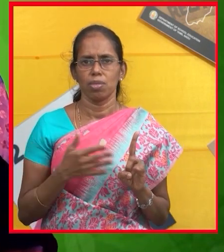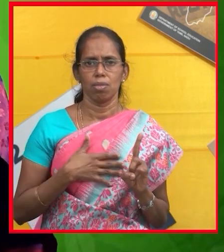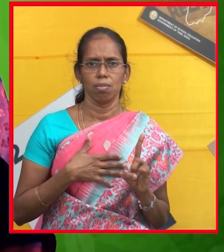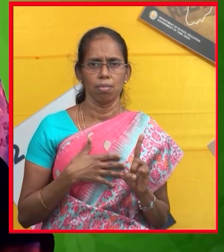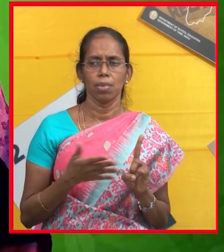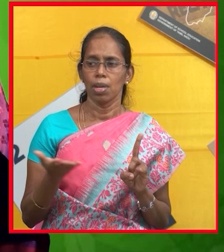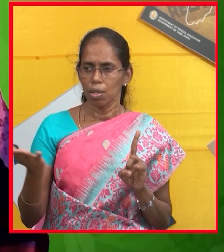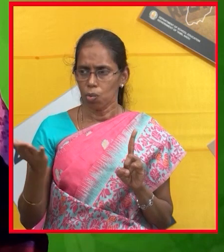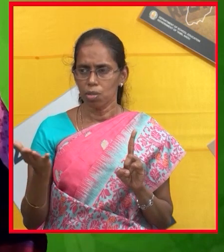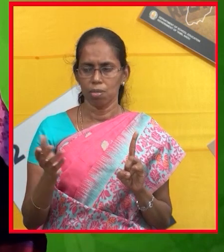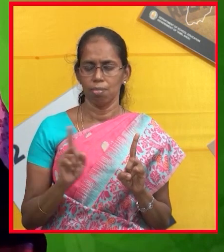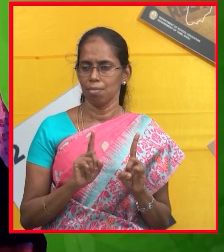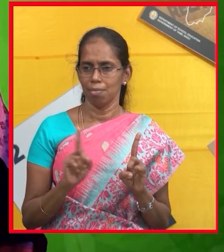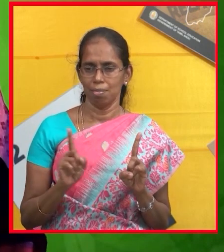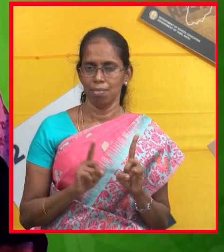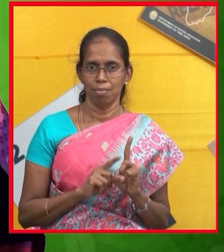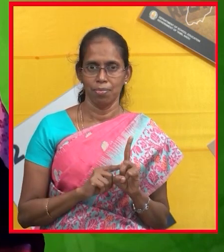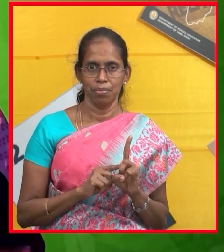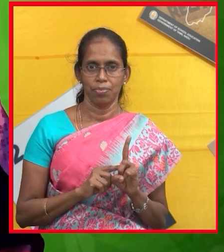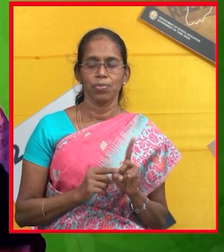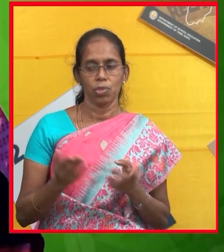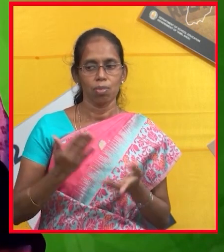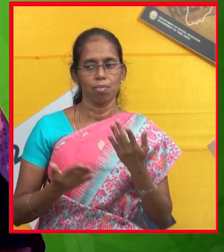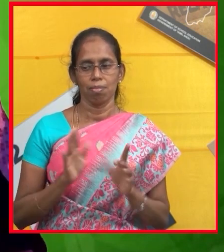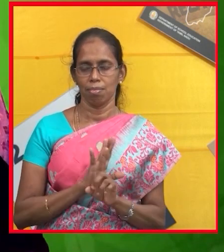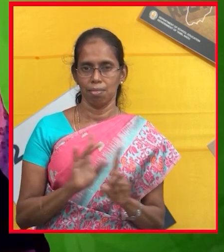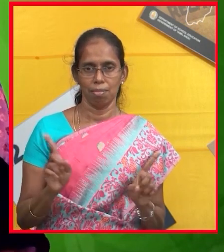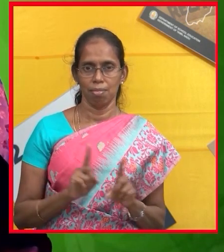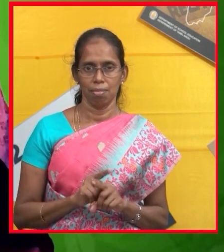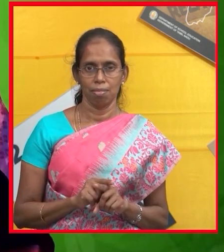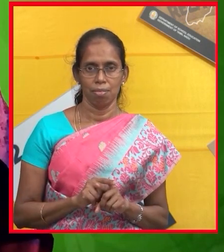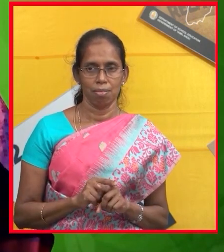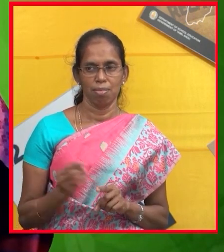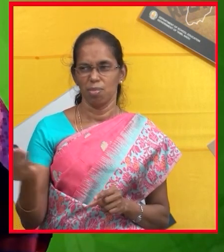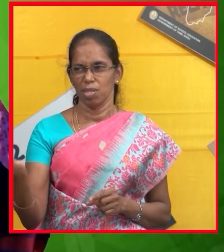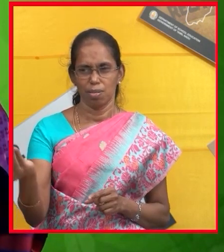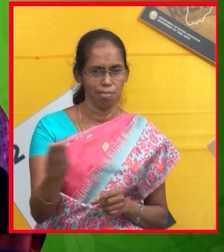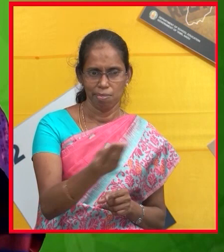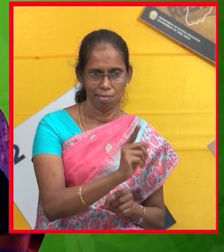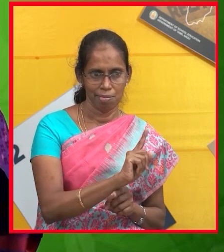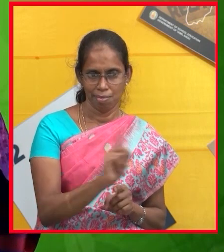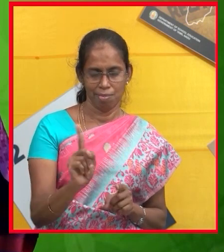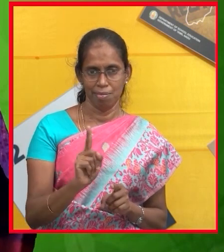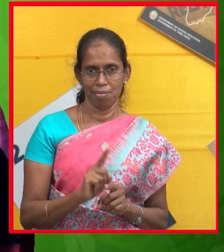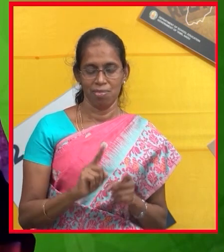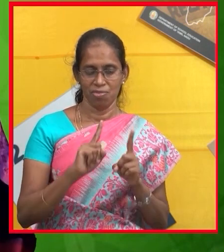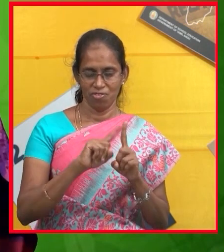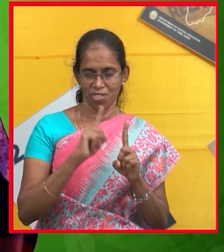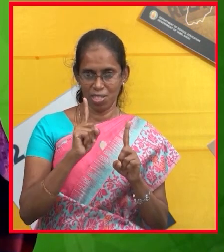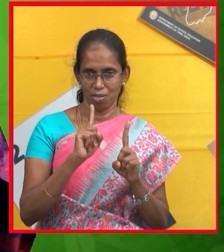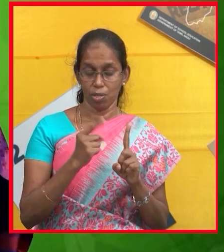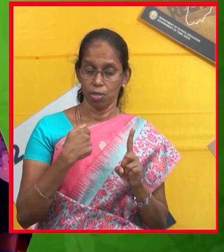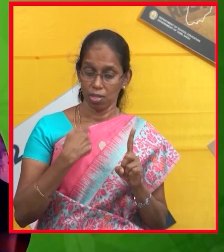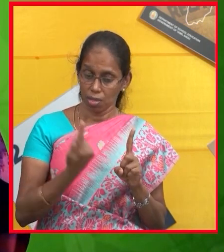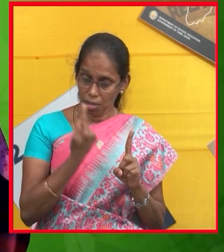வைத்திருக்கக்கூடிய அந்த விஷயங்களை வந்து பயன்படுத்திக்கக்கூடாது. பயன்படுத்தி அந்த டேஞ்சரை வந்து என்கவுண்டர் பண்ணக்கூடாது. நீங்களாக தான்